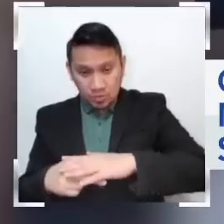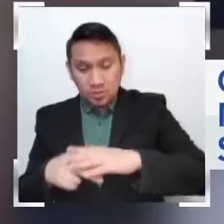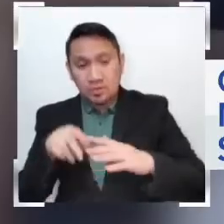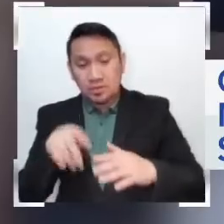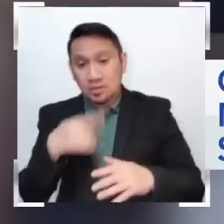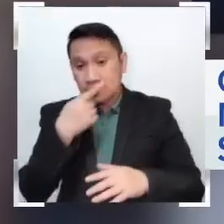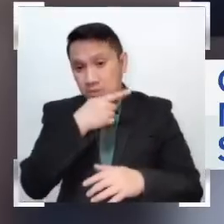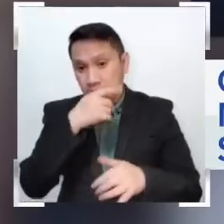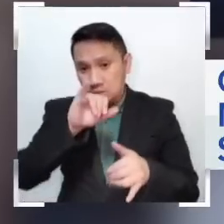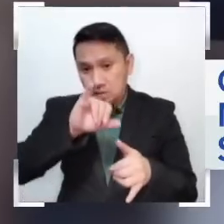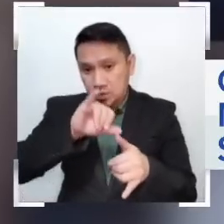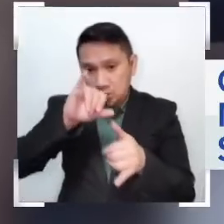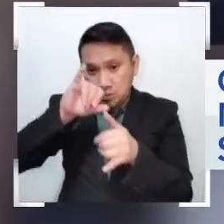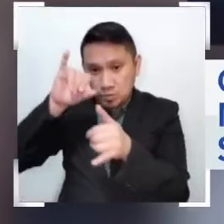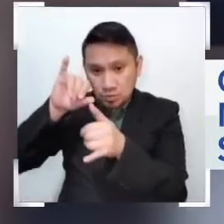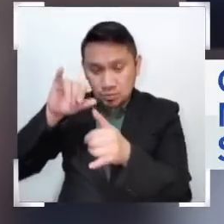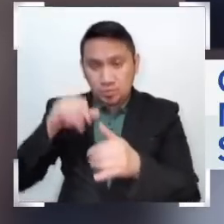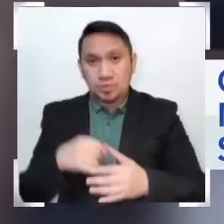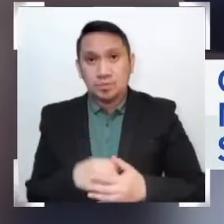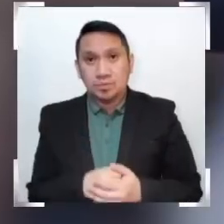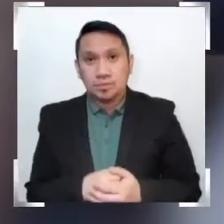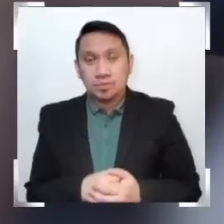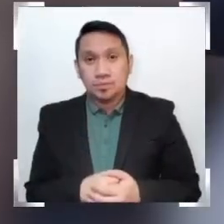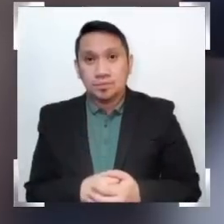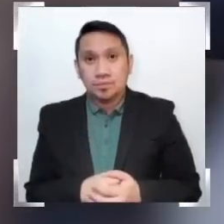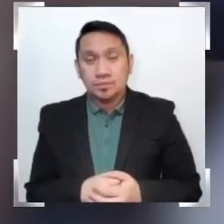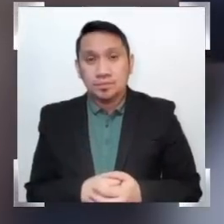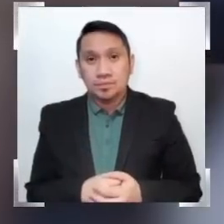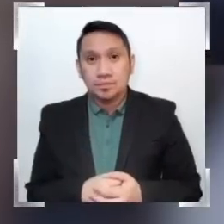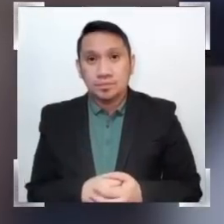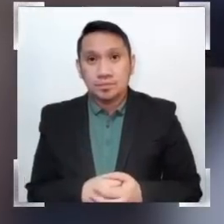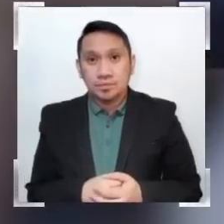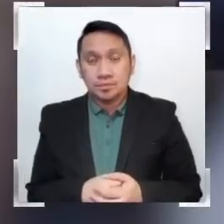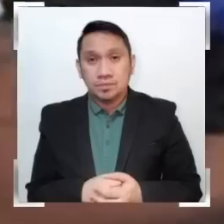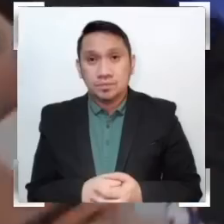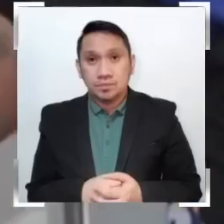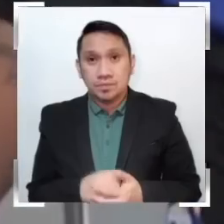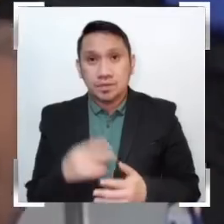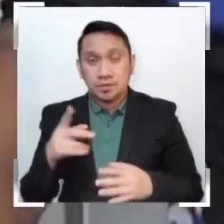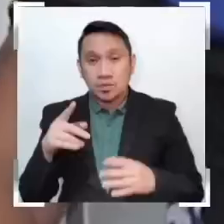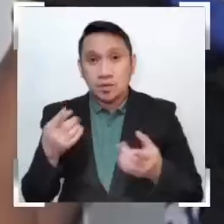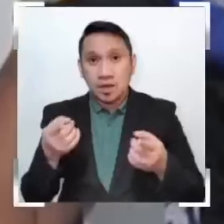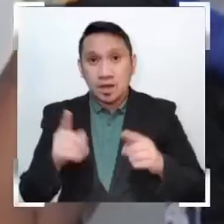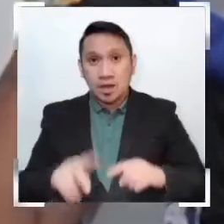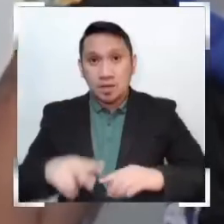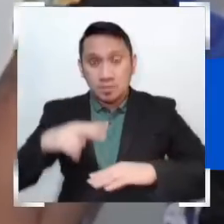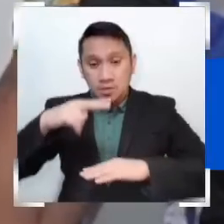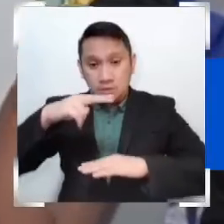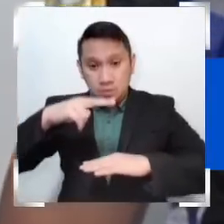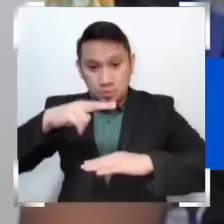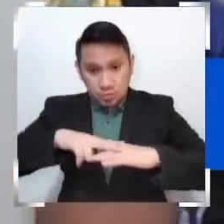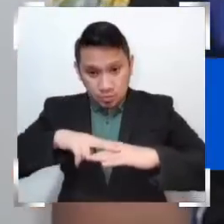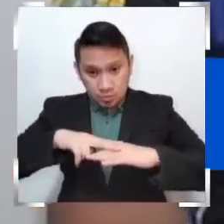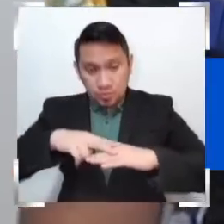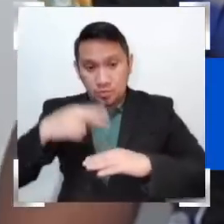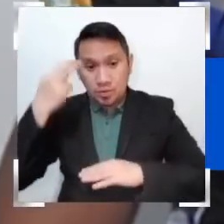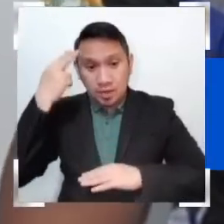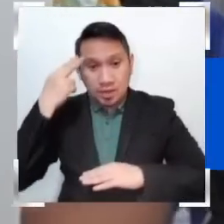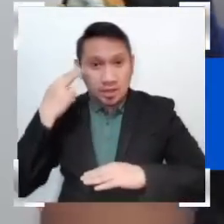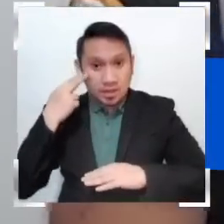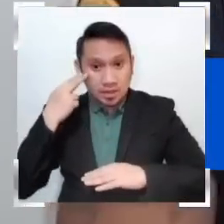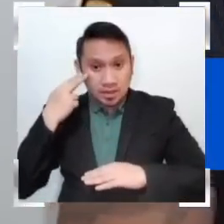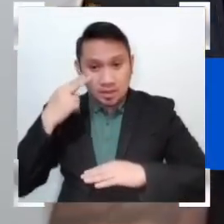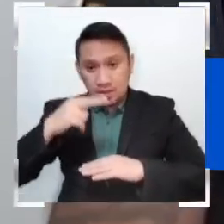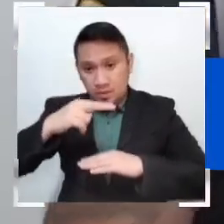na paglalagyan daw ng pundasyon sa gagawing bahay. Bali nakadapa sir siya na nakatungo yung ulo niya, tapos yung dalawang paa